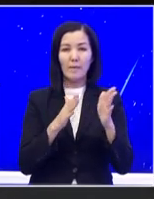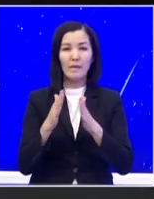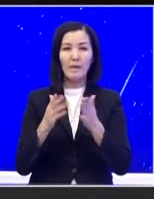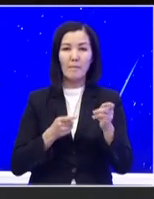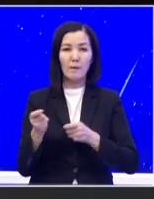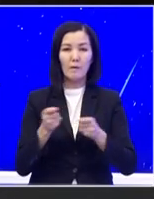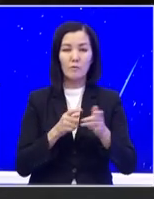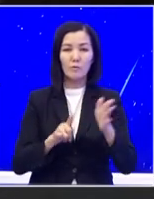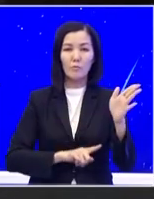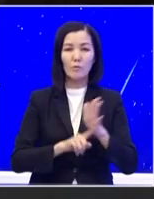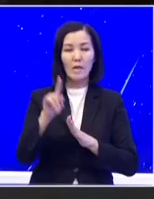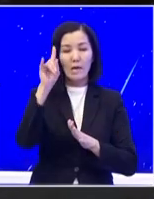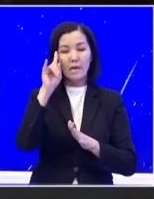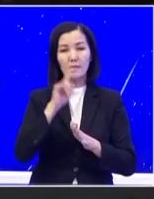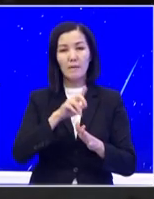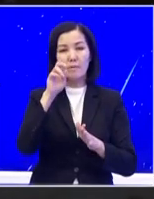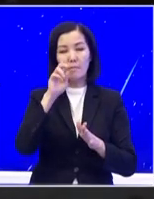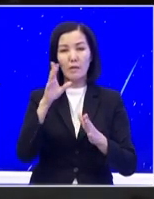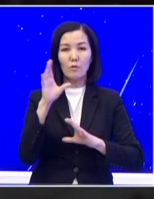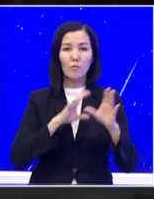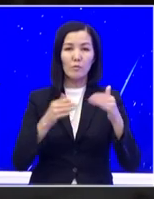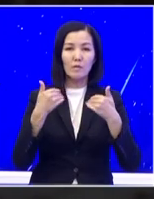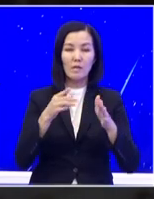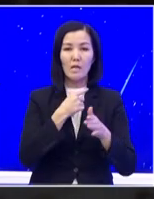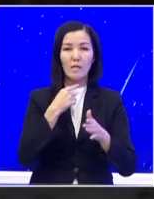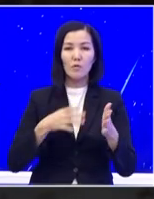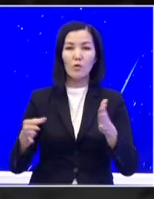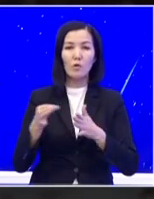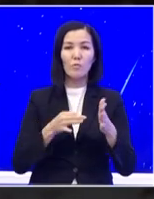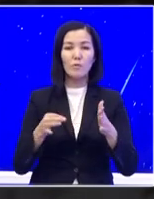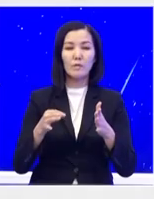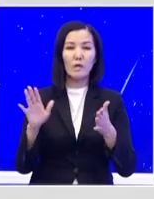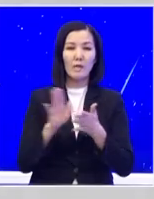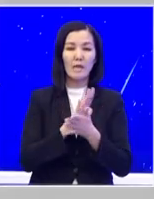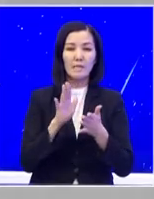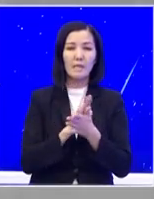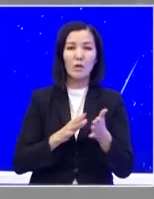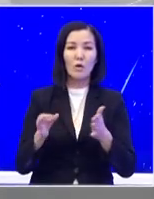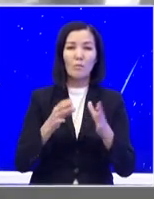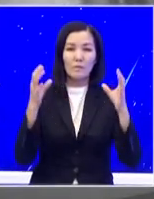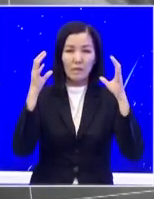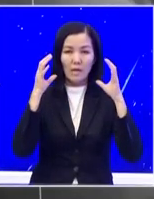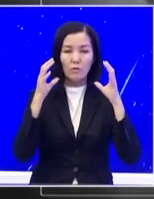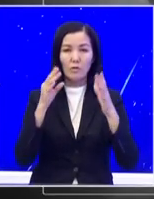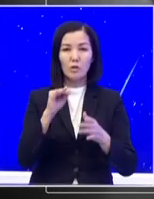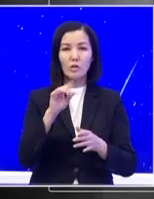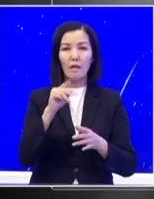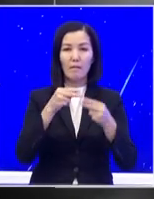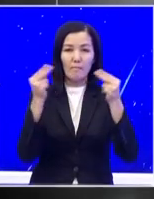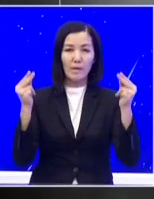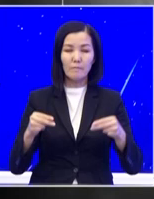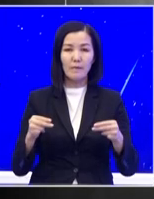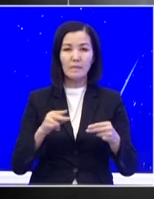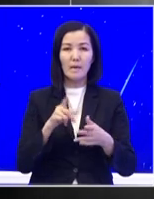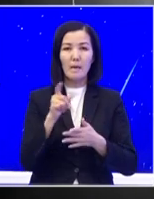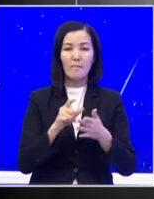бастаған. Қазақ мемлекеттік университетін бітірген. Талдықорған облыстық Октябрь туы газетінде, облыстық радиода және Жалын баспасында поэзия